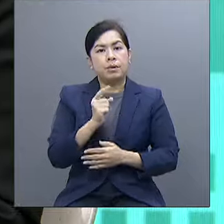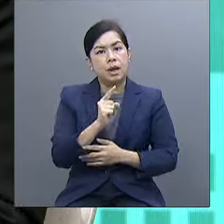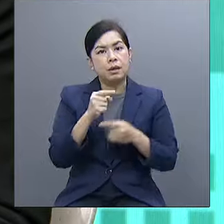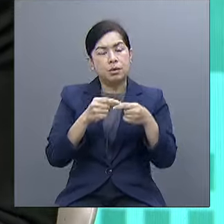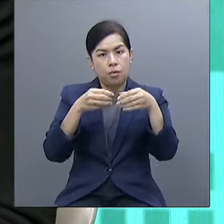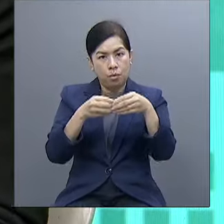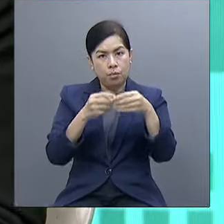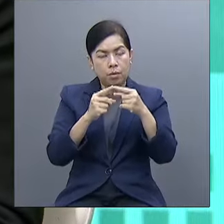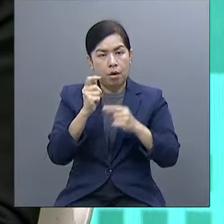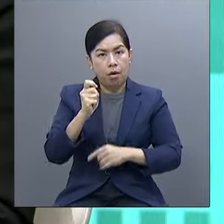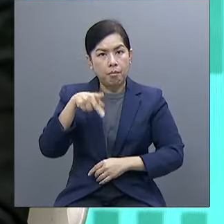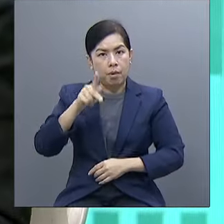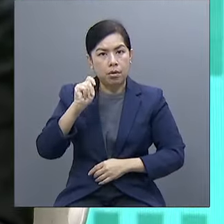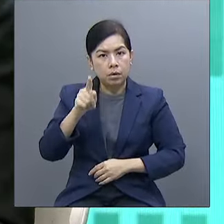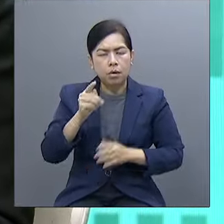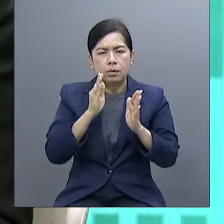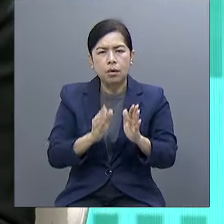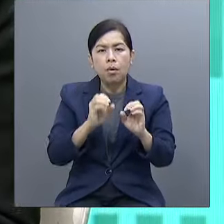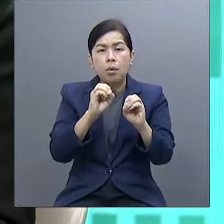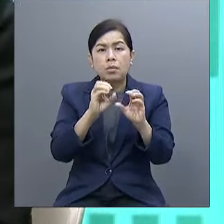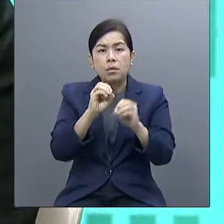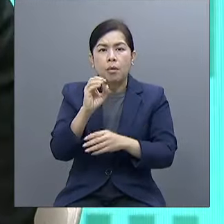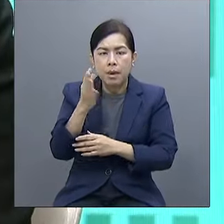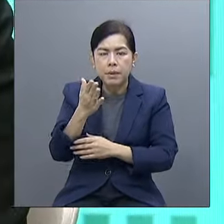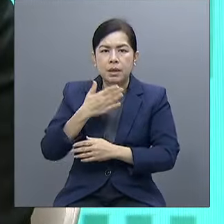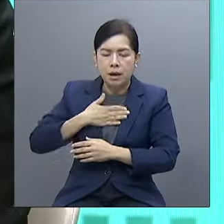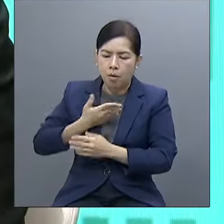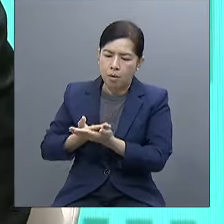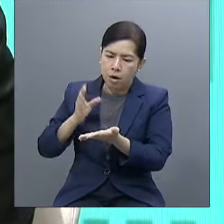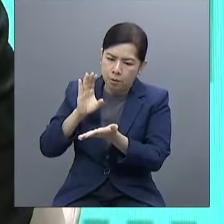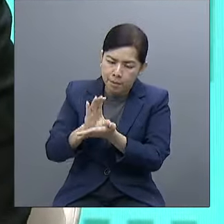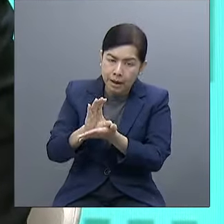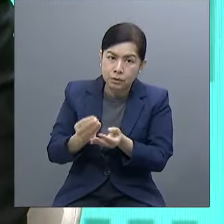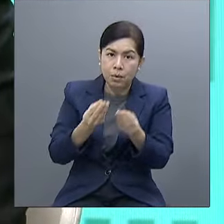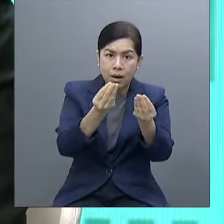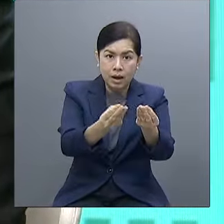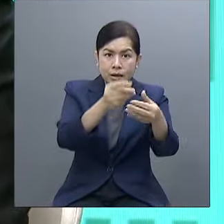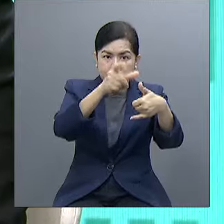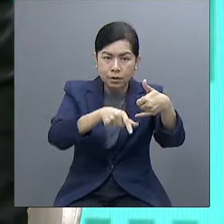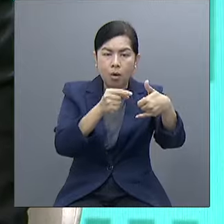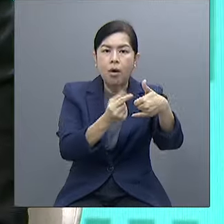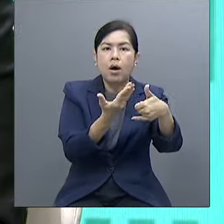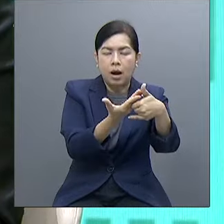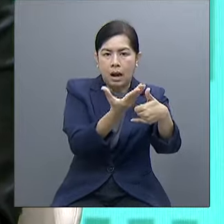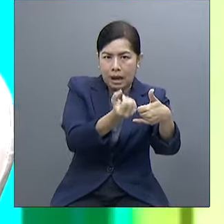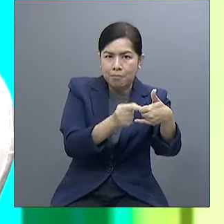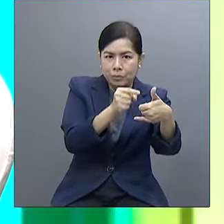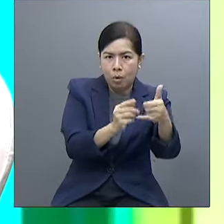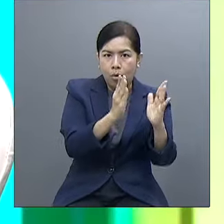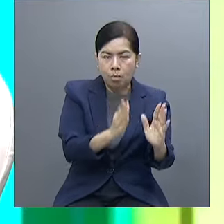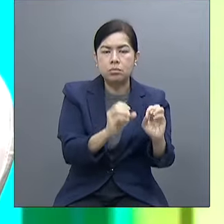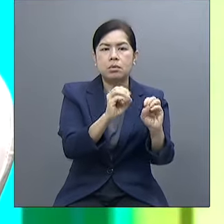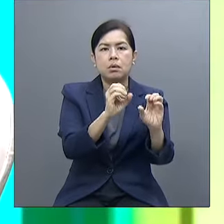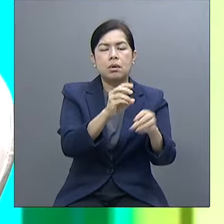องครูไม่มีแล้วก็อุดหนุนงบประมาณไปจ้างครูพิเศษให้กับโรงเรียนได้อีก เนี่ยคือมันอาจจะมีโอกา